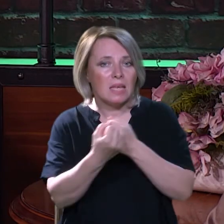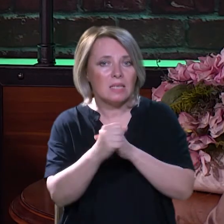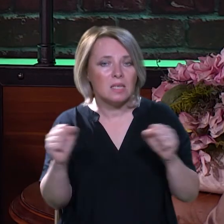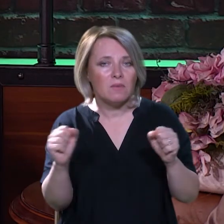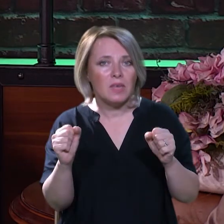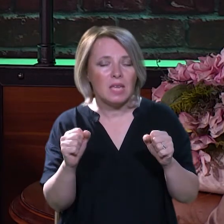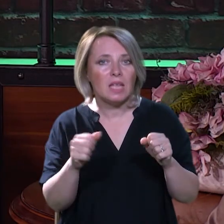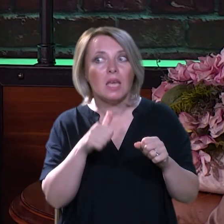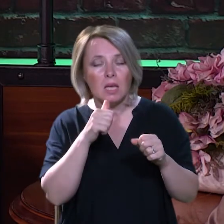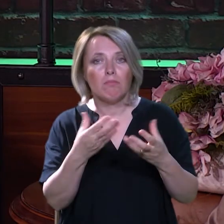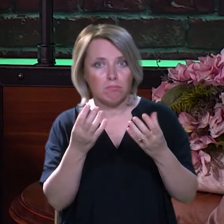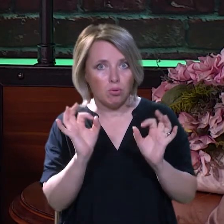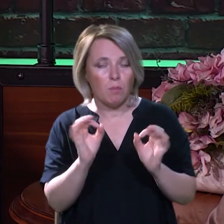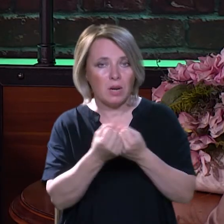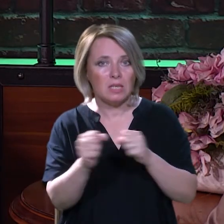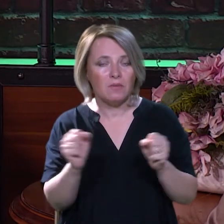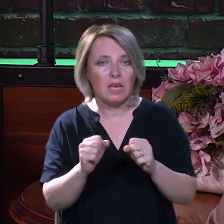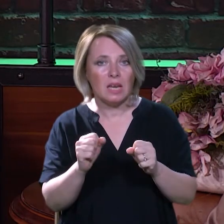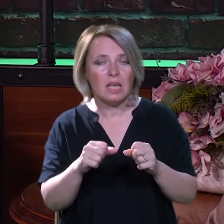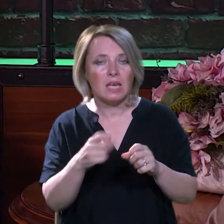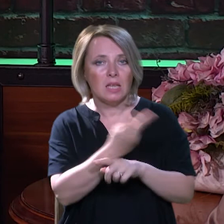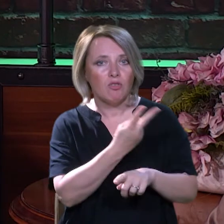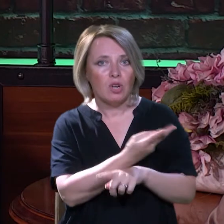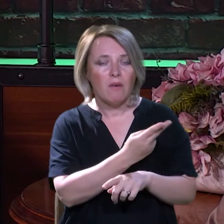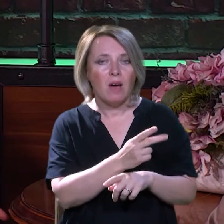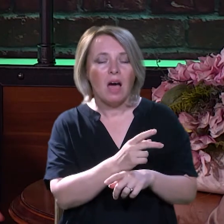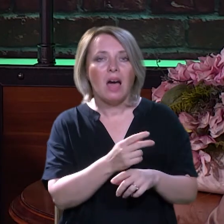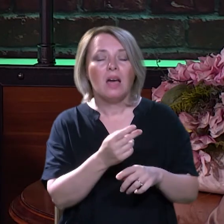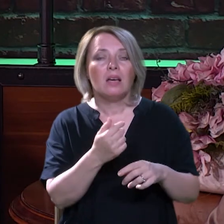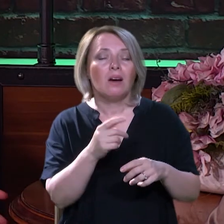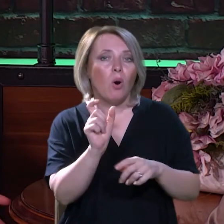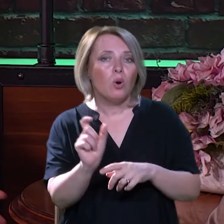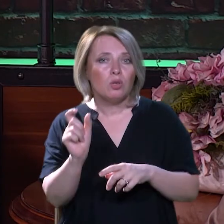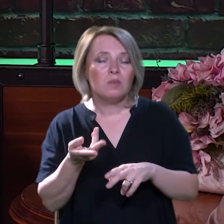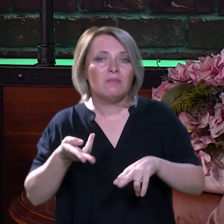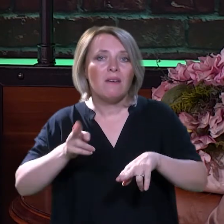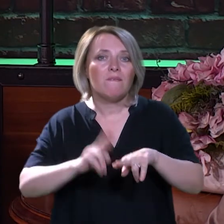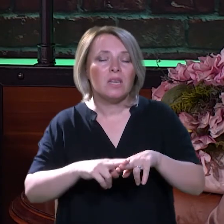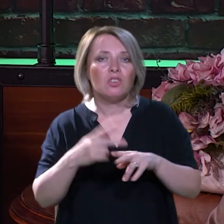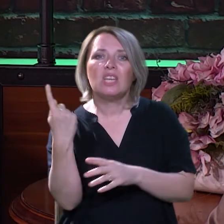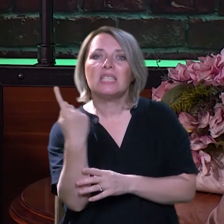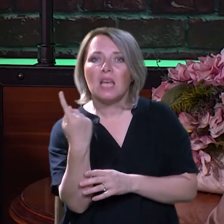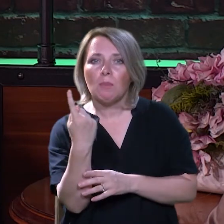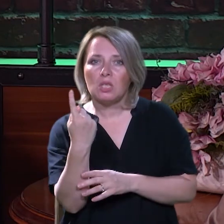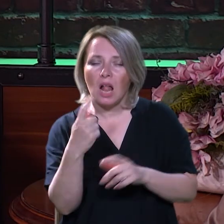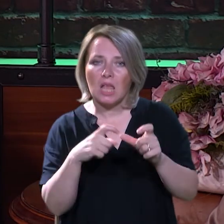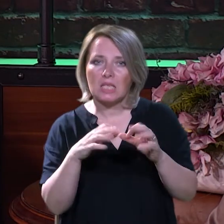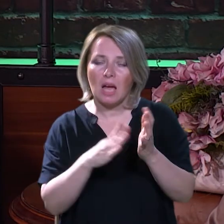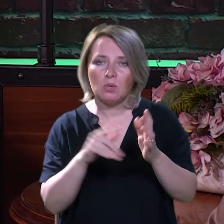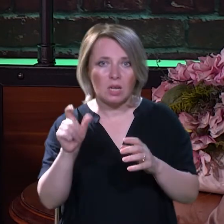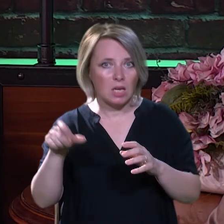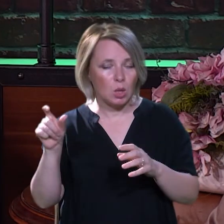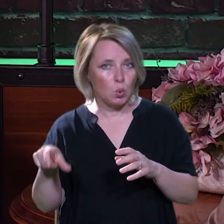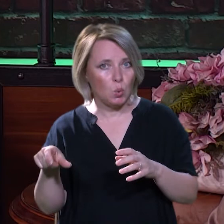samostalni. Znači, osoba može samostalno funkcionirati, zarađuje možda svaka osoba dovoljno da može bez druge osobe. I onda